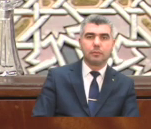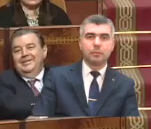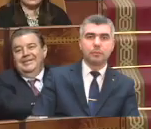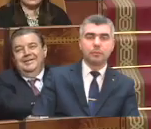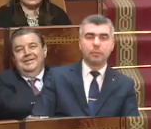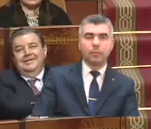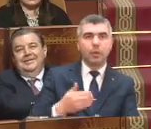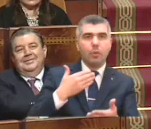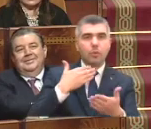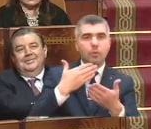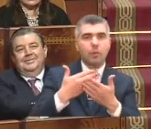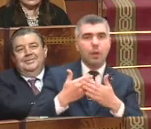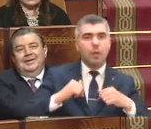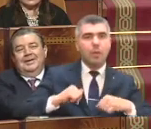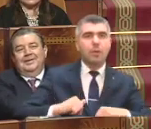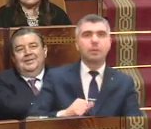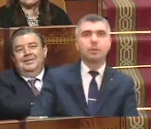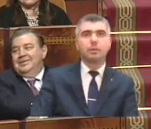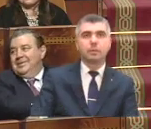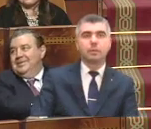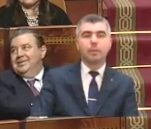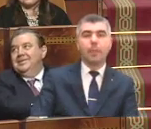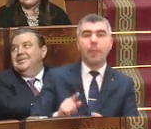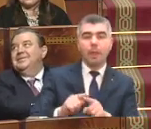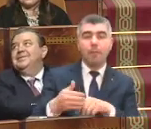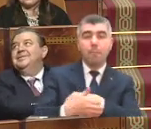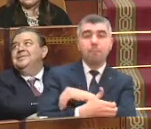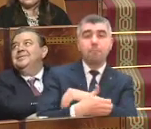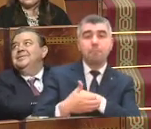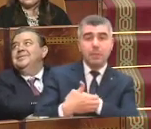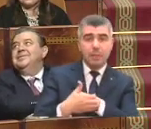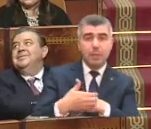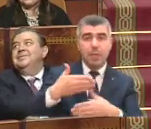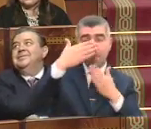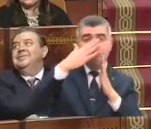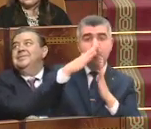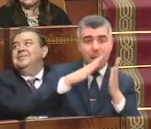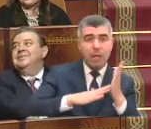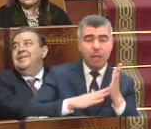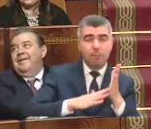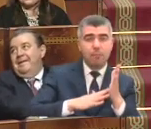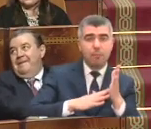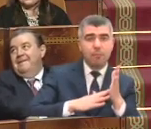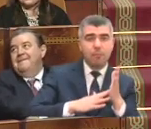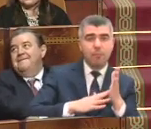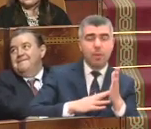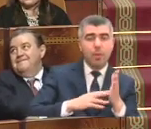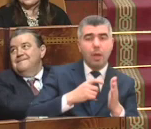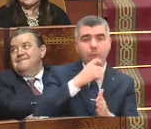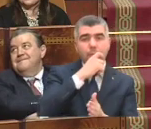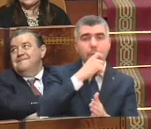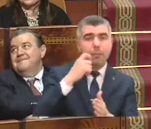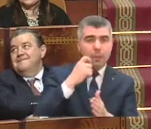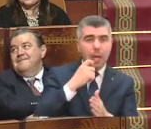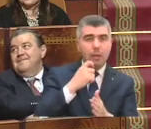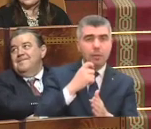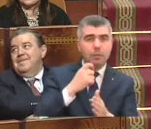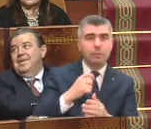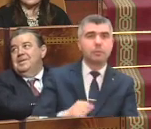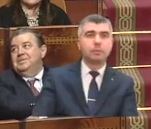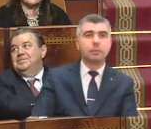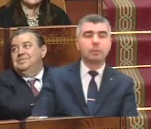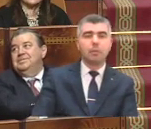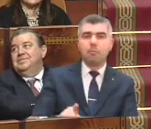شكرا سيدة الوزيرة. الدراويش والمساكن في هذه البلاد، المساكين في هذه البلاد في أفق رمضان